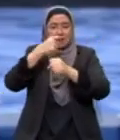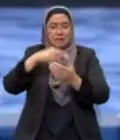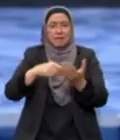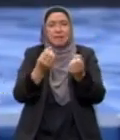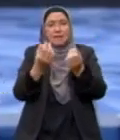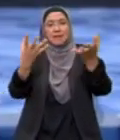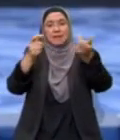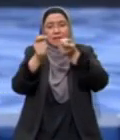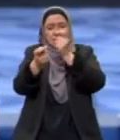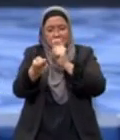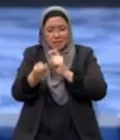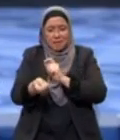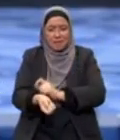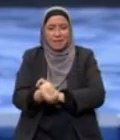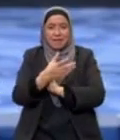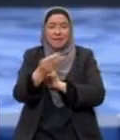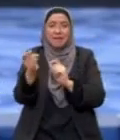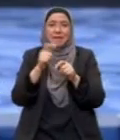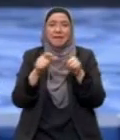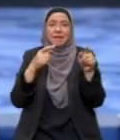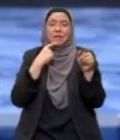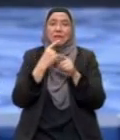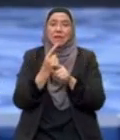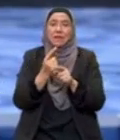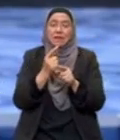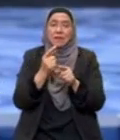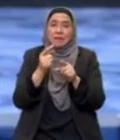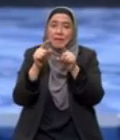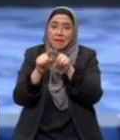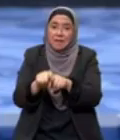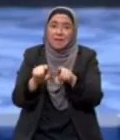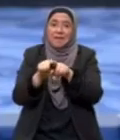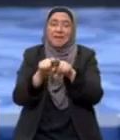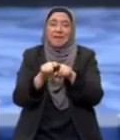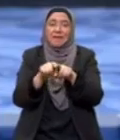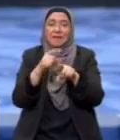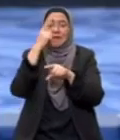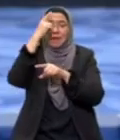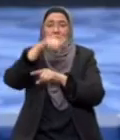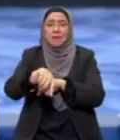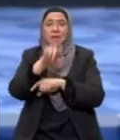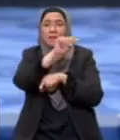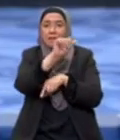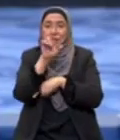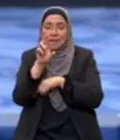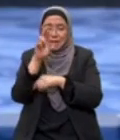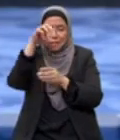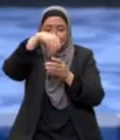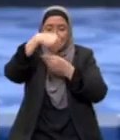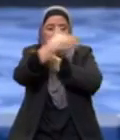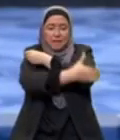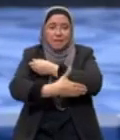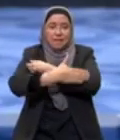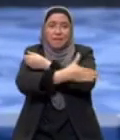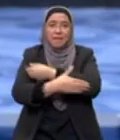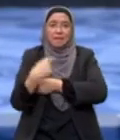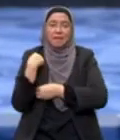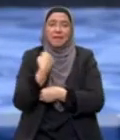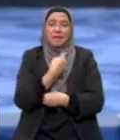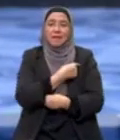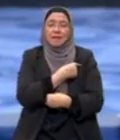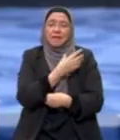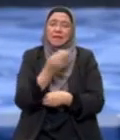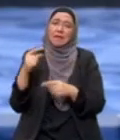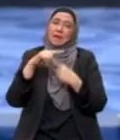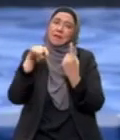dan perelakuan kepada kewujudan alternate dispute resolution dalam negara kita dan bila